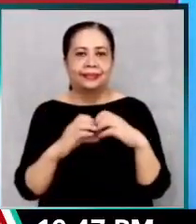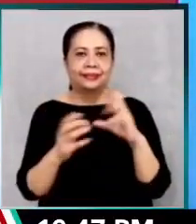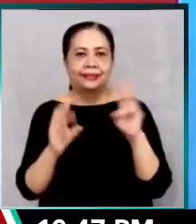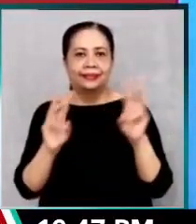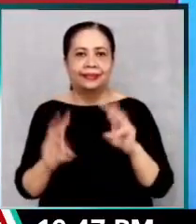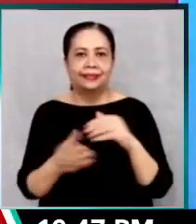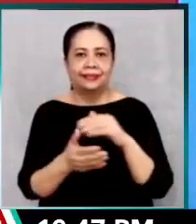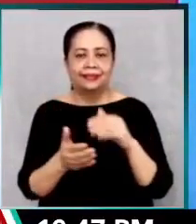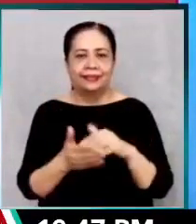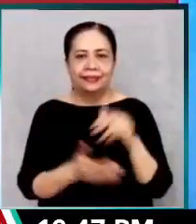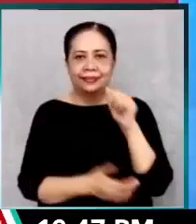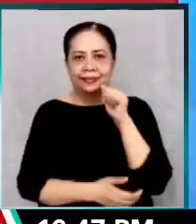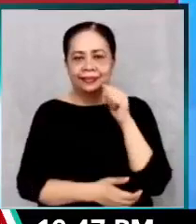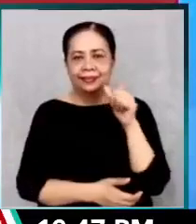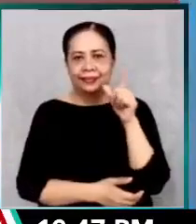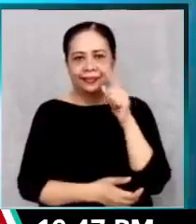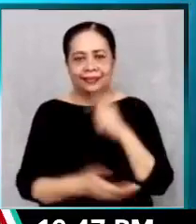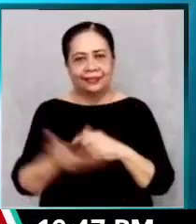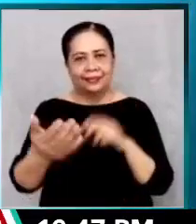Amor La Rosa. Amor?